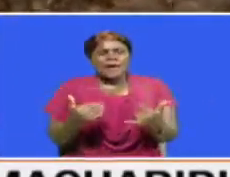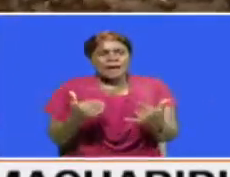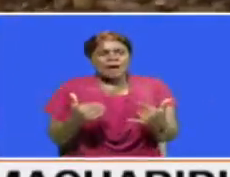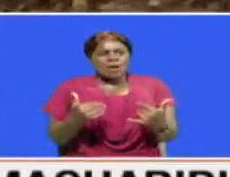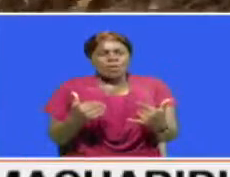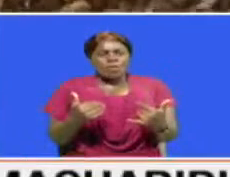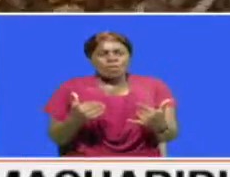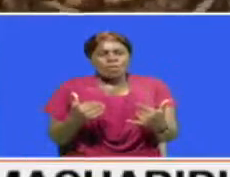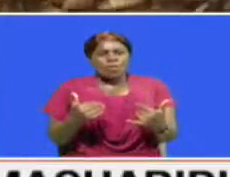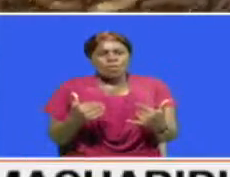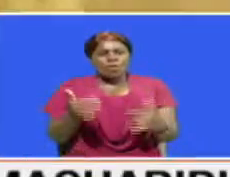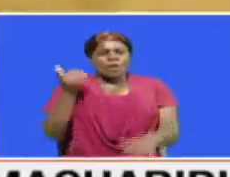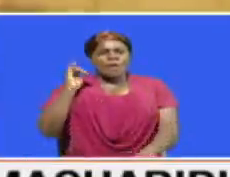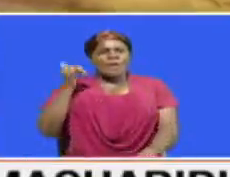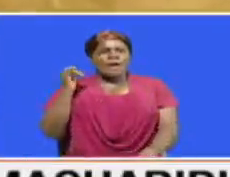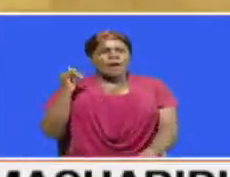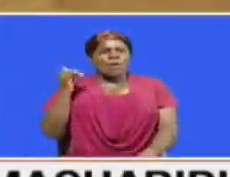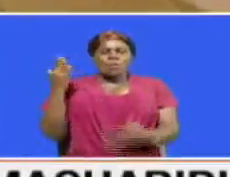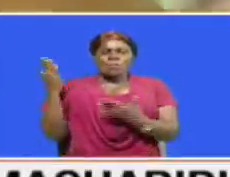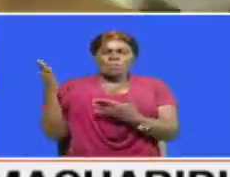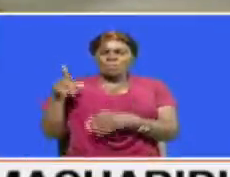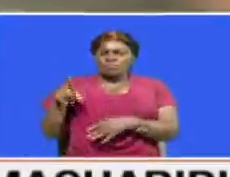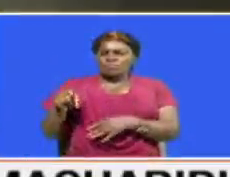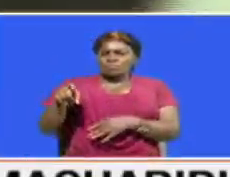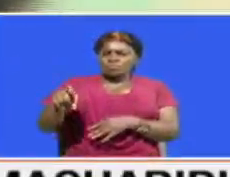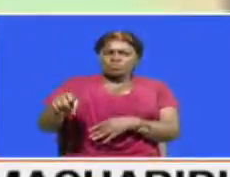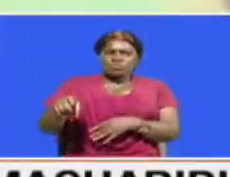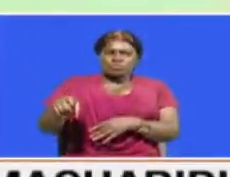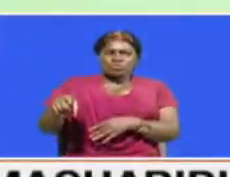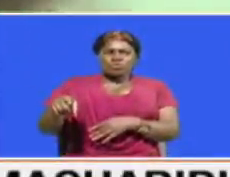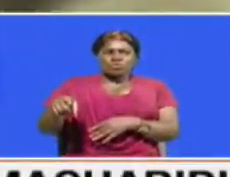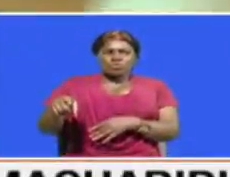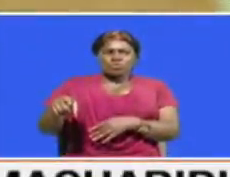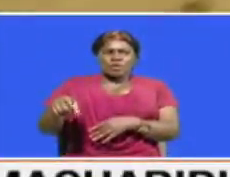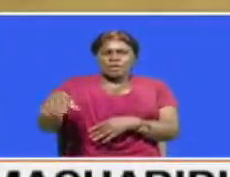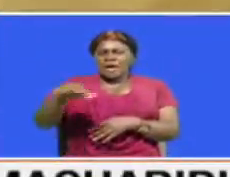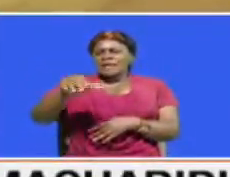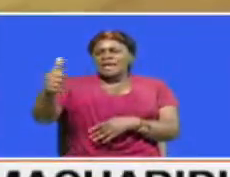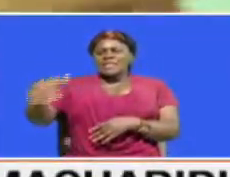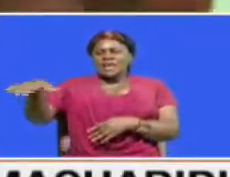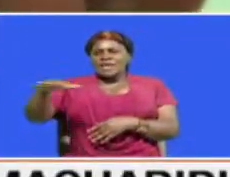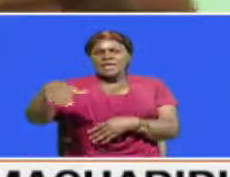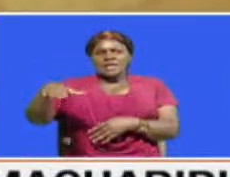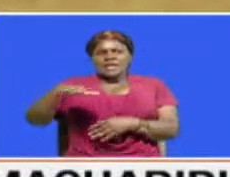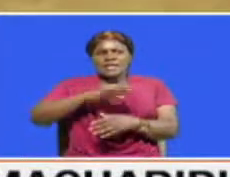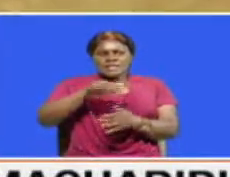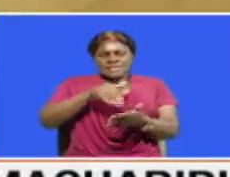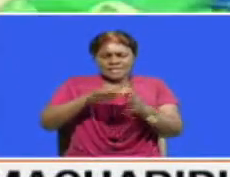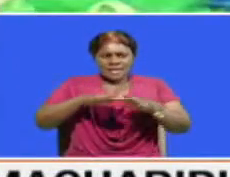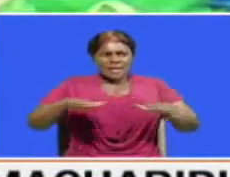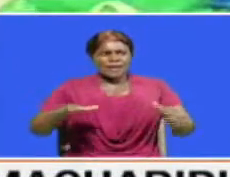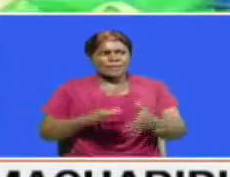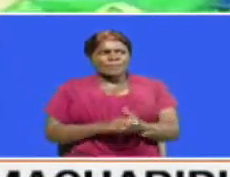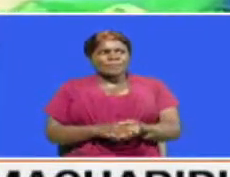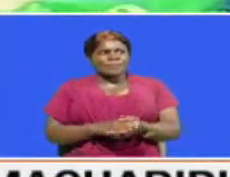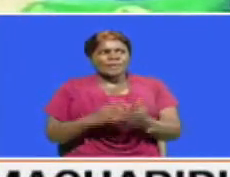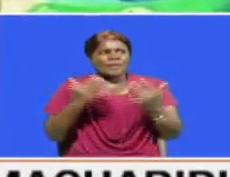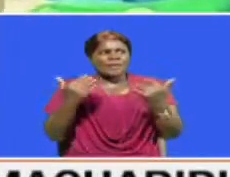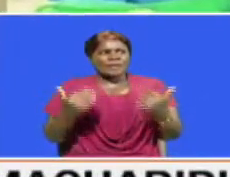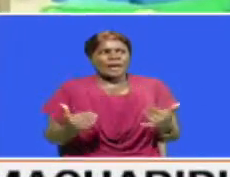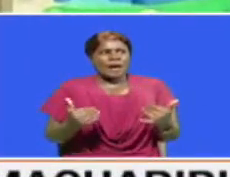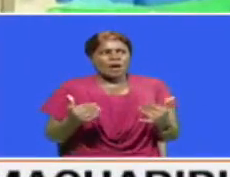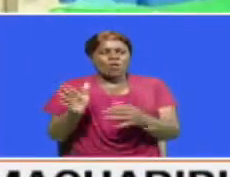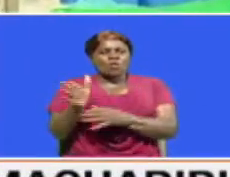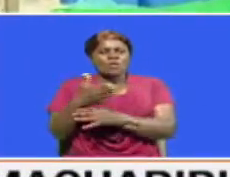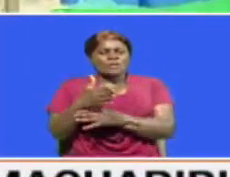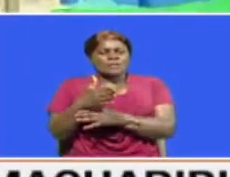wamevumbua kuangua mayai ya wadudu hawa aina ya black soldier fly katika eneo hili, katikati ya shamba hili. Currently the cost of feeds